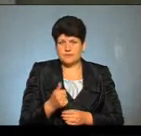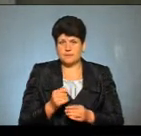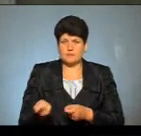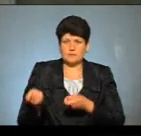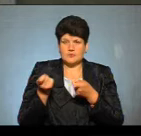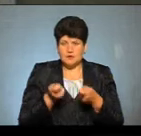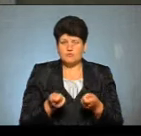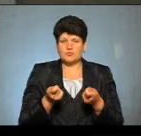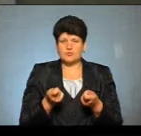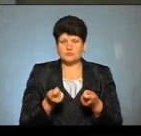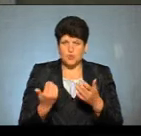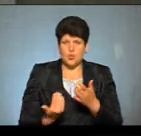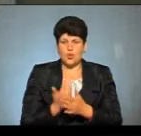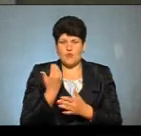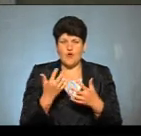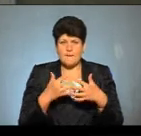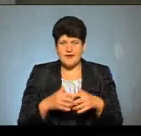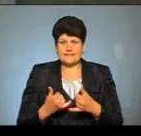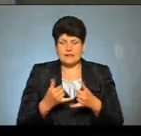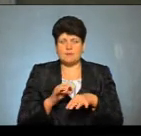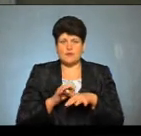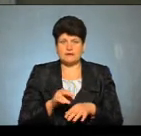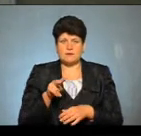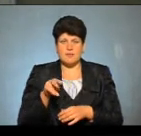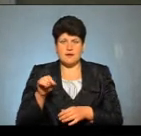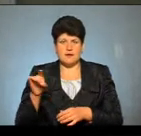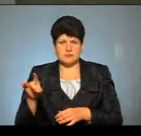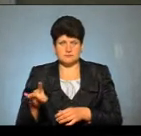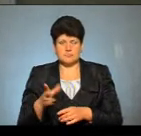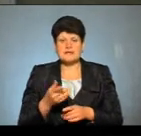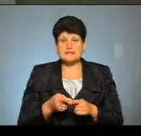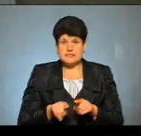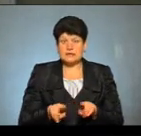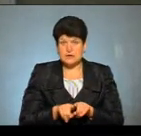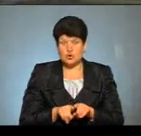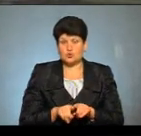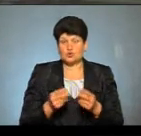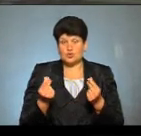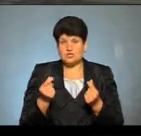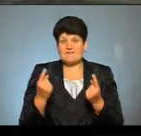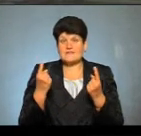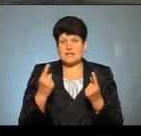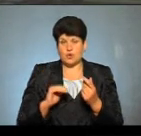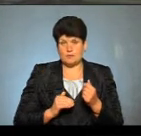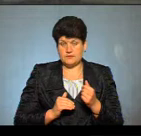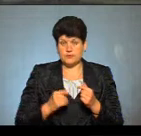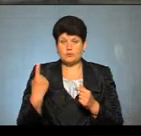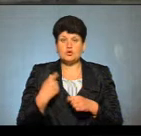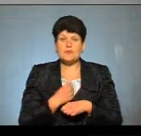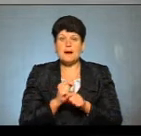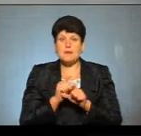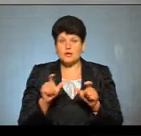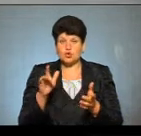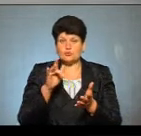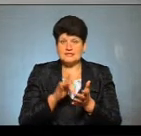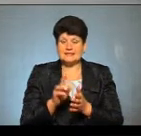поставку також нового апарата для проведення полімеразно-ланцюгової реакції. Це також кошти великого бізнесу. В обласному лабораторному центрі